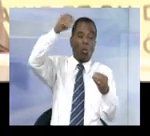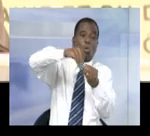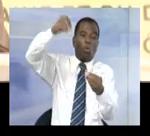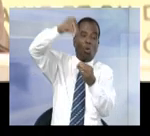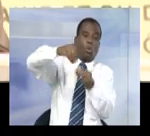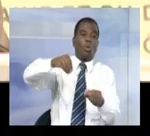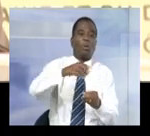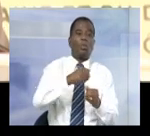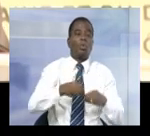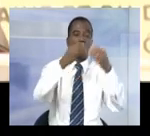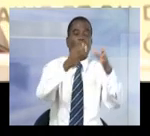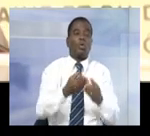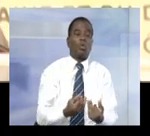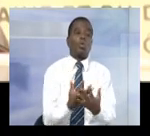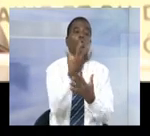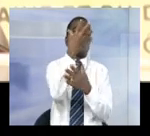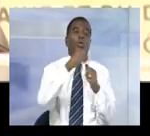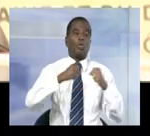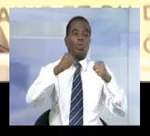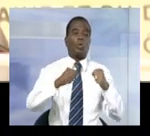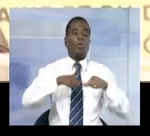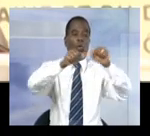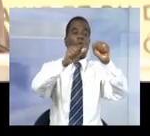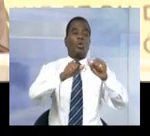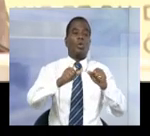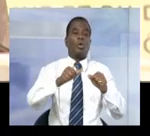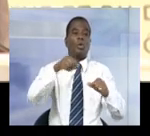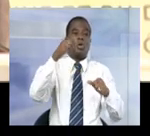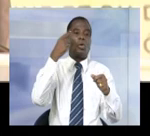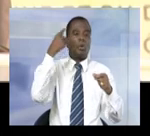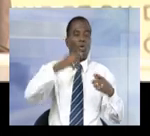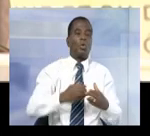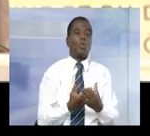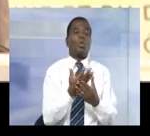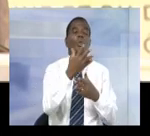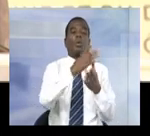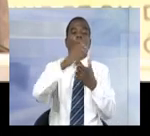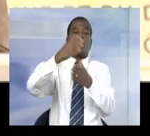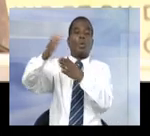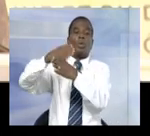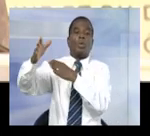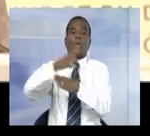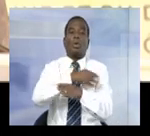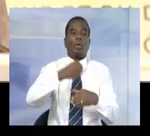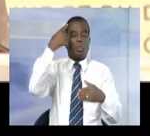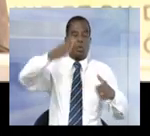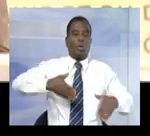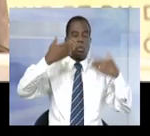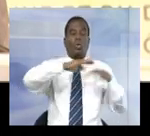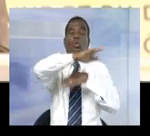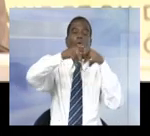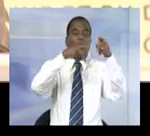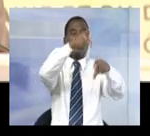une croissance économique forte, durable et inclusive, pour une prospérité partagée et pour le bonheur de toutes